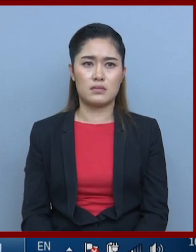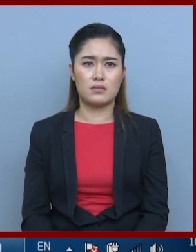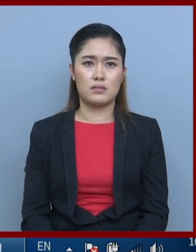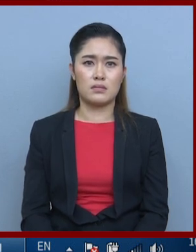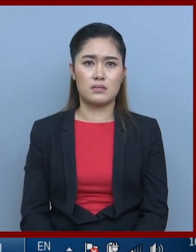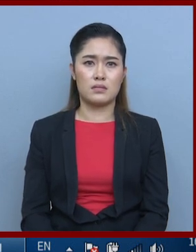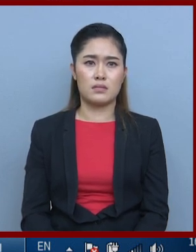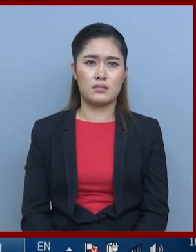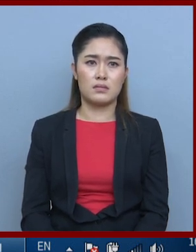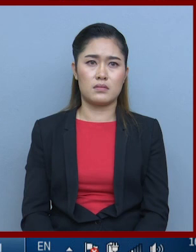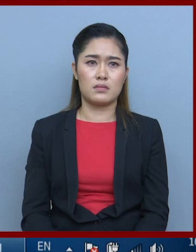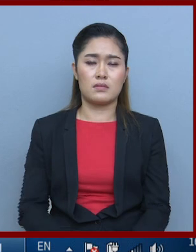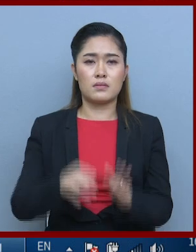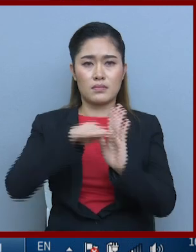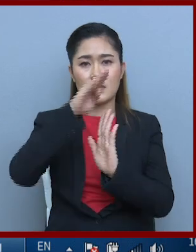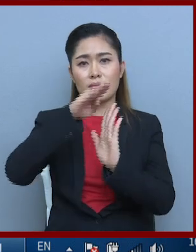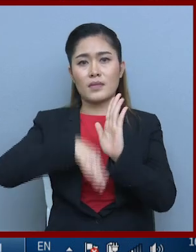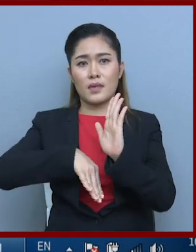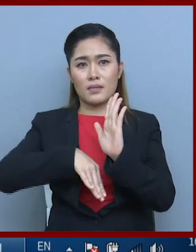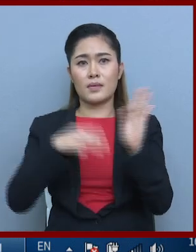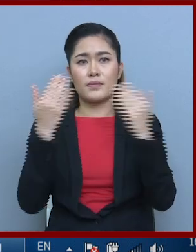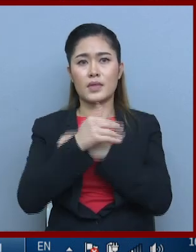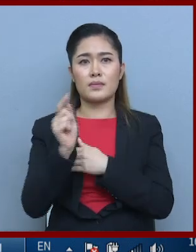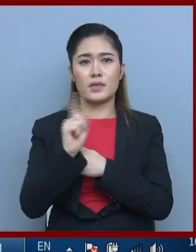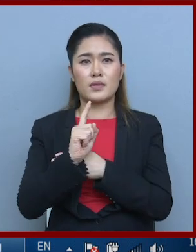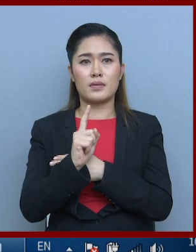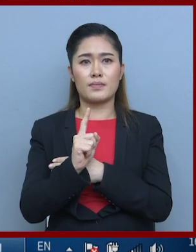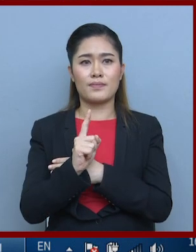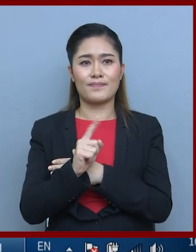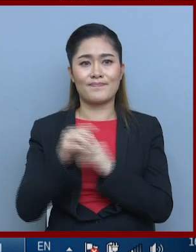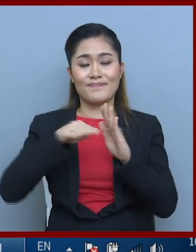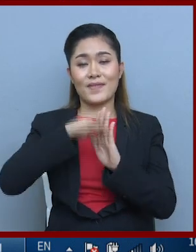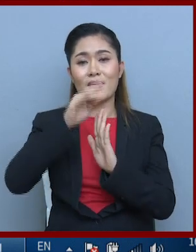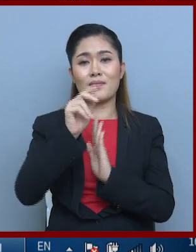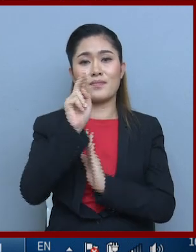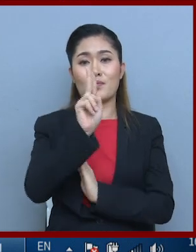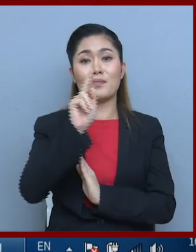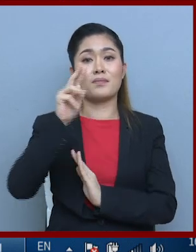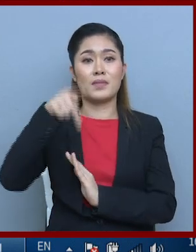ปินอัพไอสปินดาวก็เปลี่ยนอีเวนต์เป็นสปินอะไรสปินอัพ